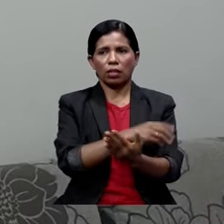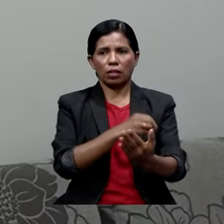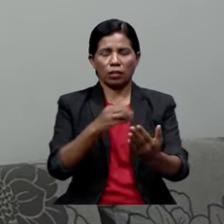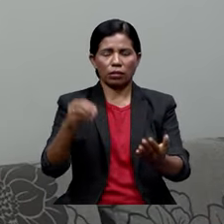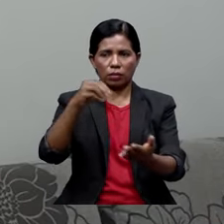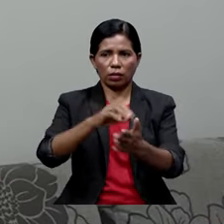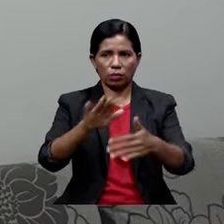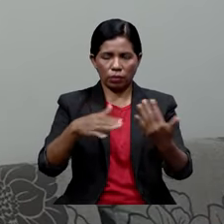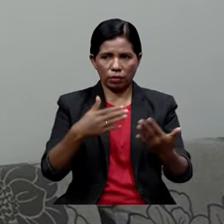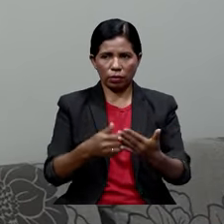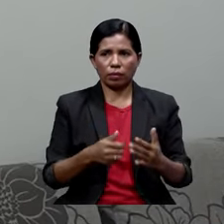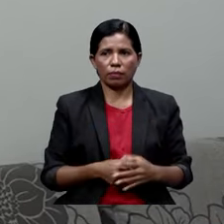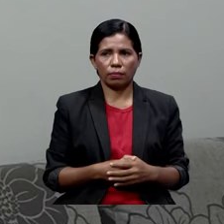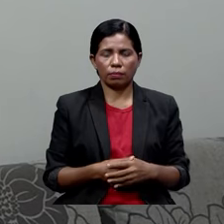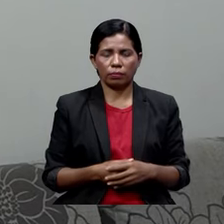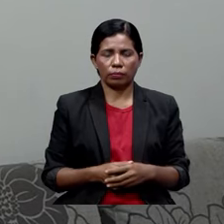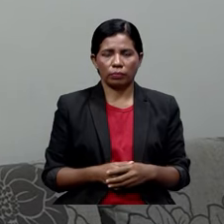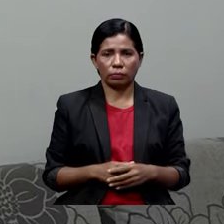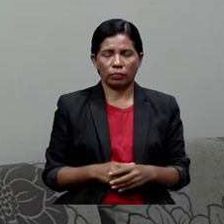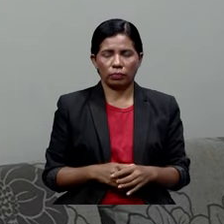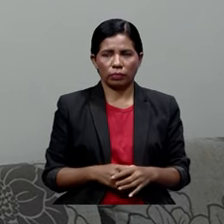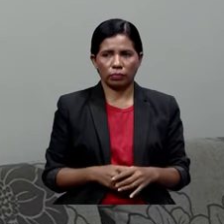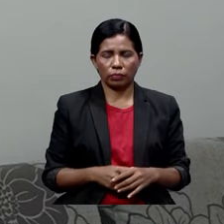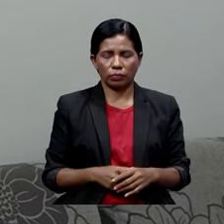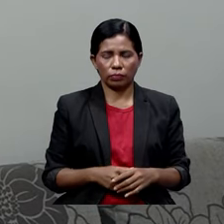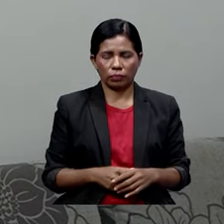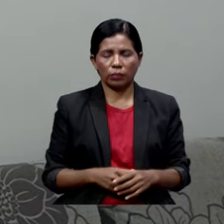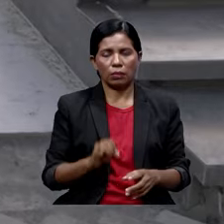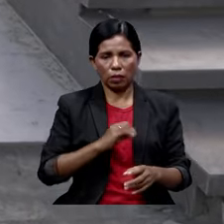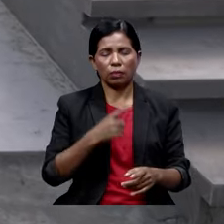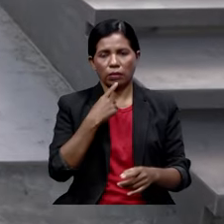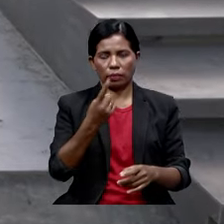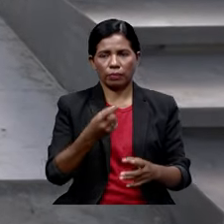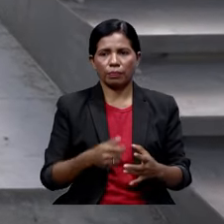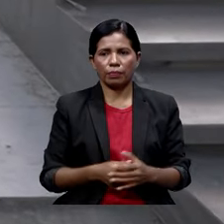macam itu dalam rangka itu itu saja yang